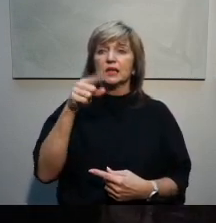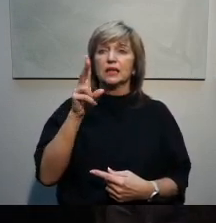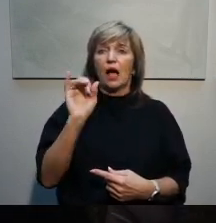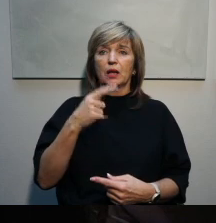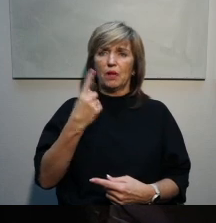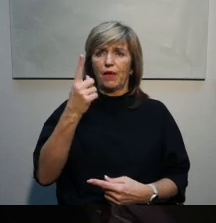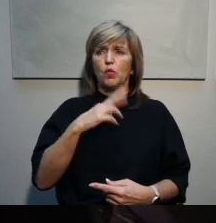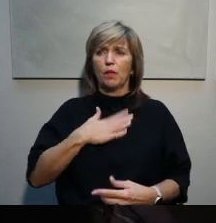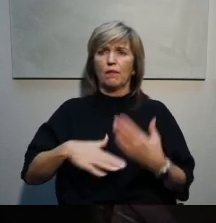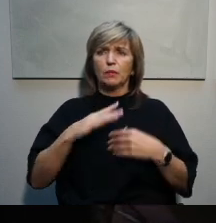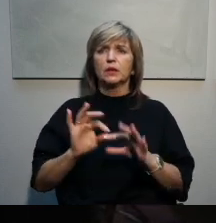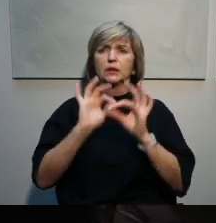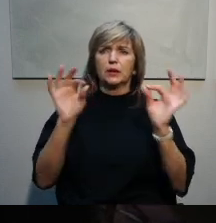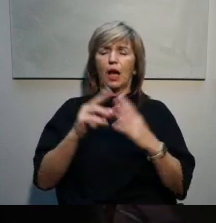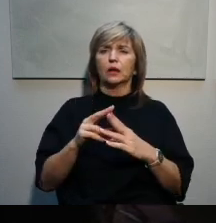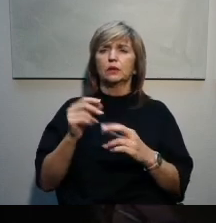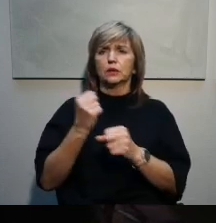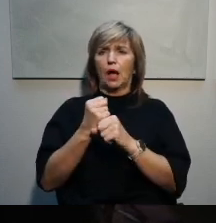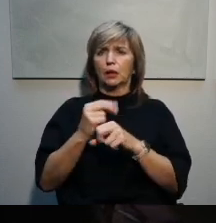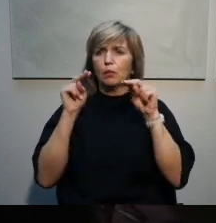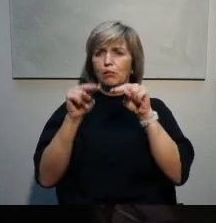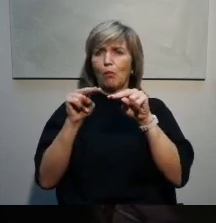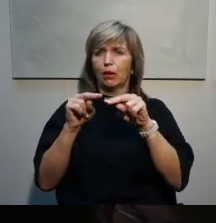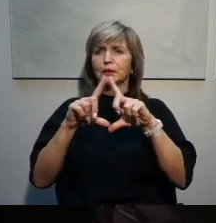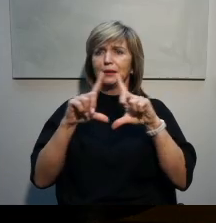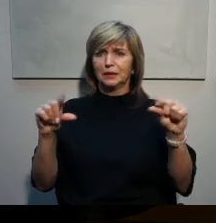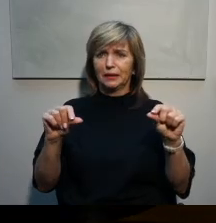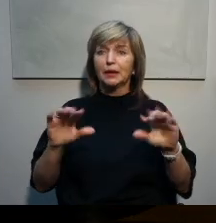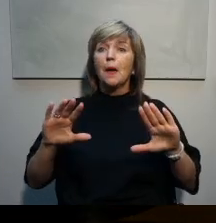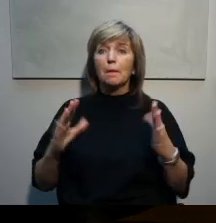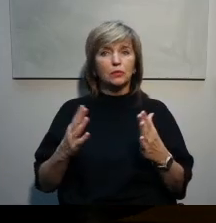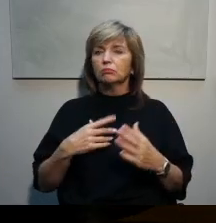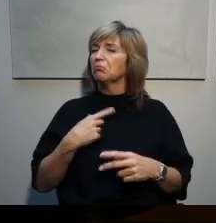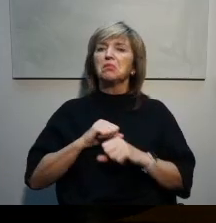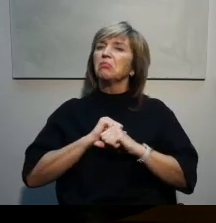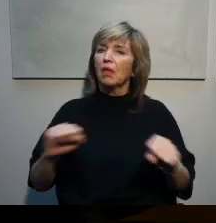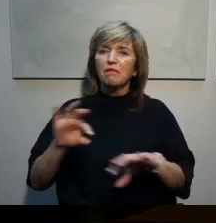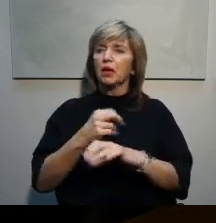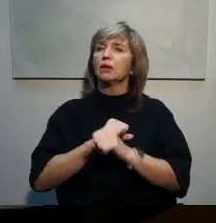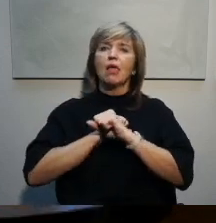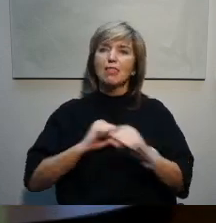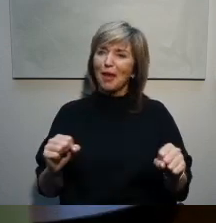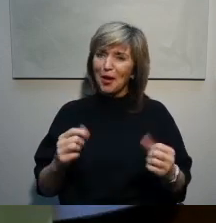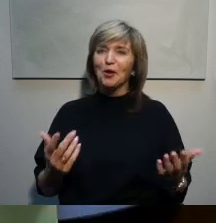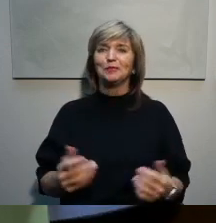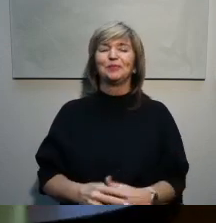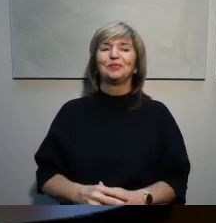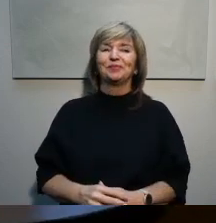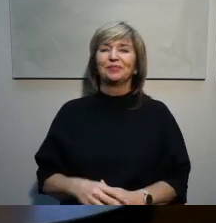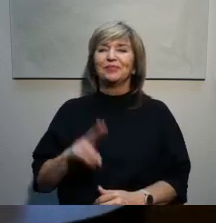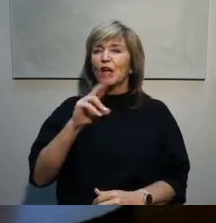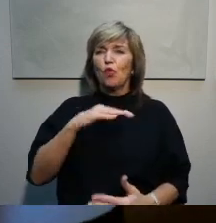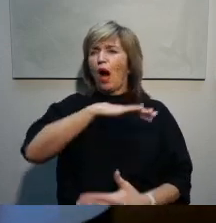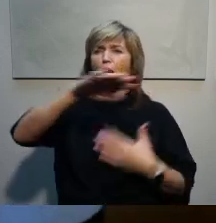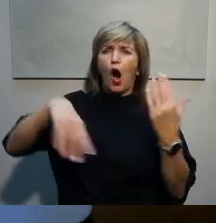manām vēlmēm ir sākt strādāt probācijas dienestā. Bet neļauj, vīrs neļauj. Lūk, no